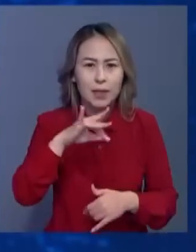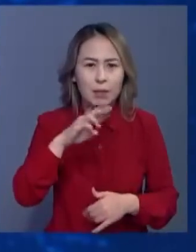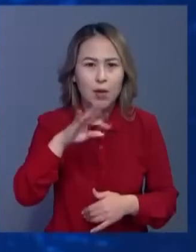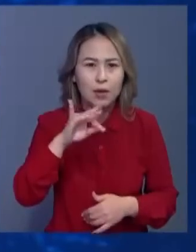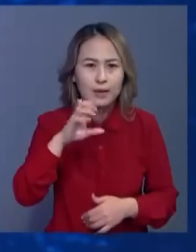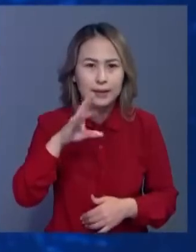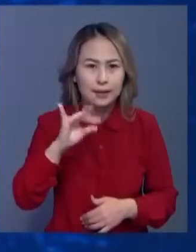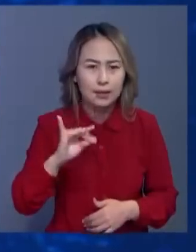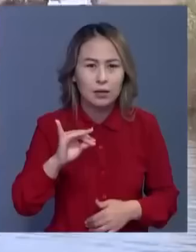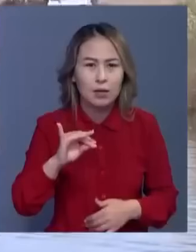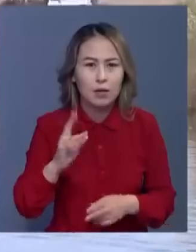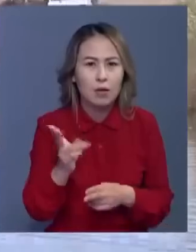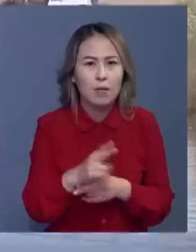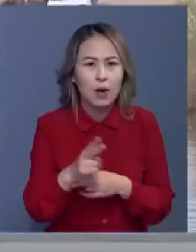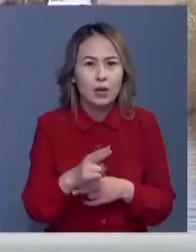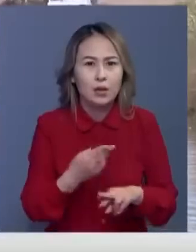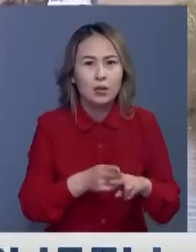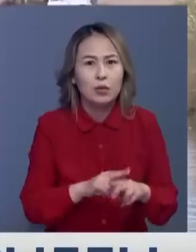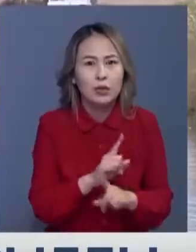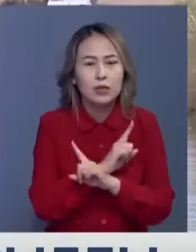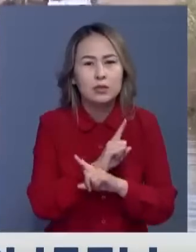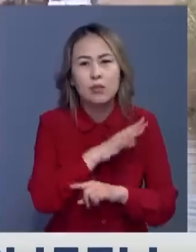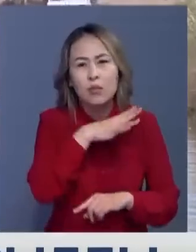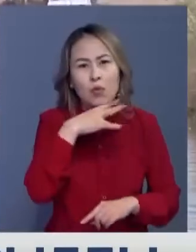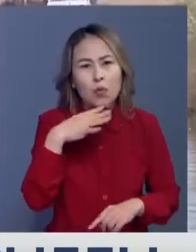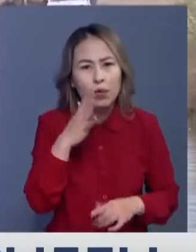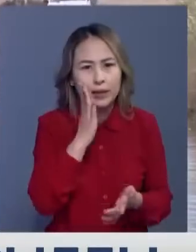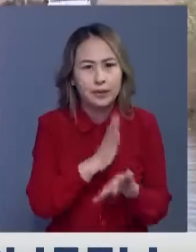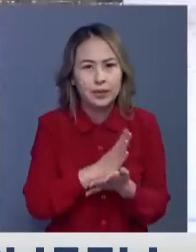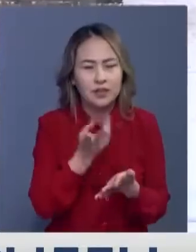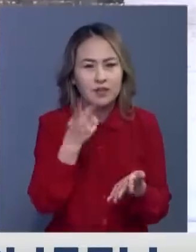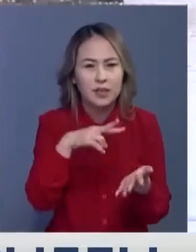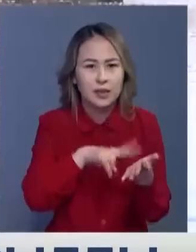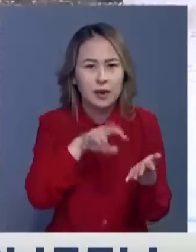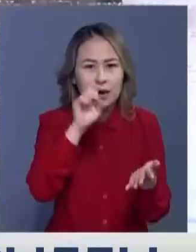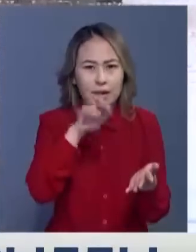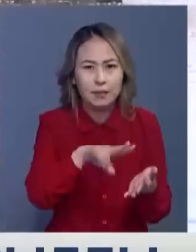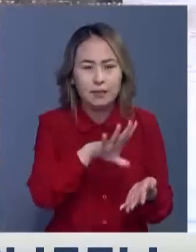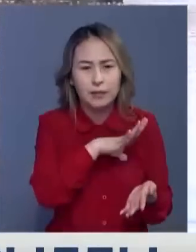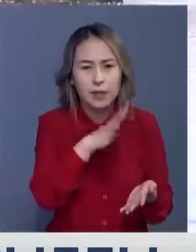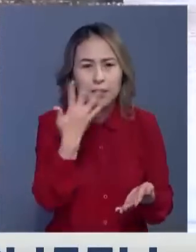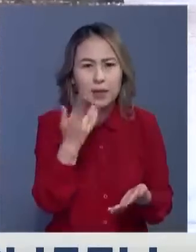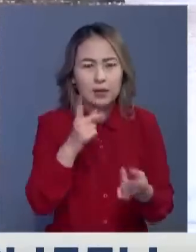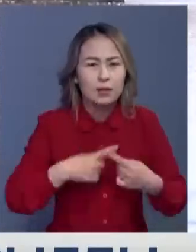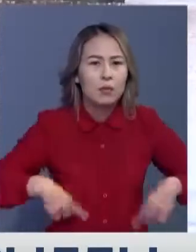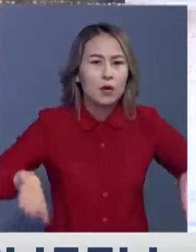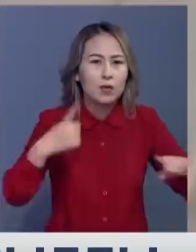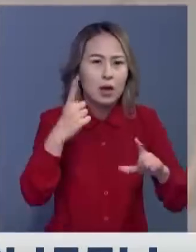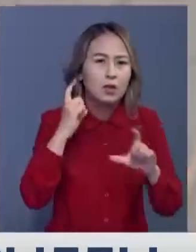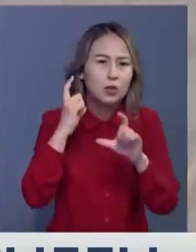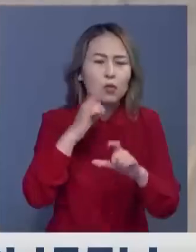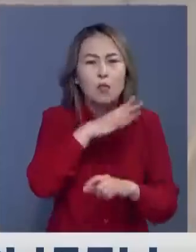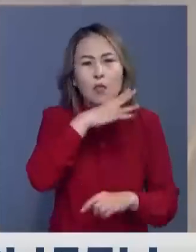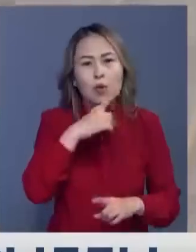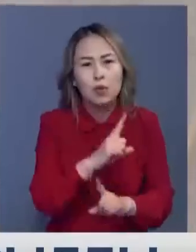Приморский каналы бойынан балық өлекселерін тауып дабыл қаққан болатын. 27 сәуірде аумағы 5 шақырым жерден 1 тоннадан